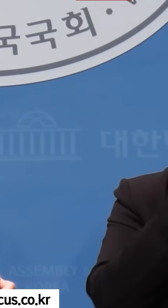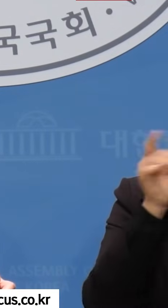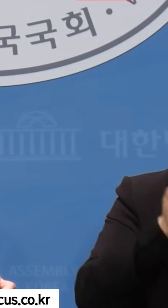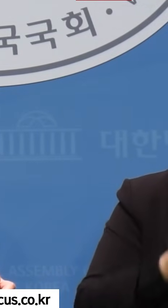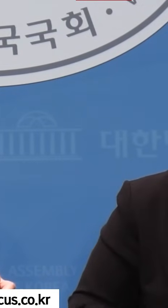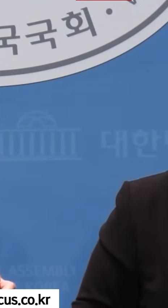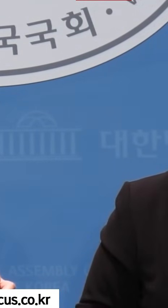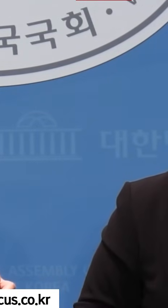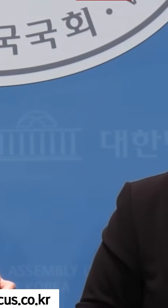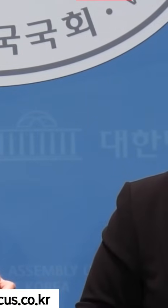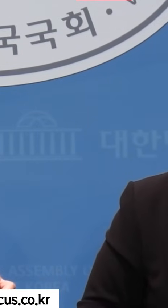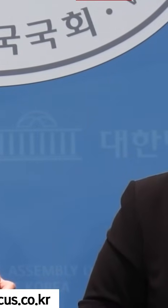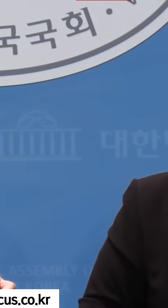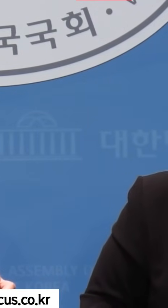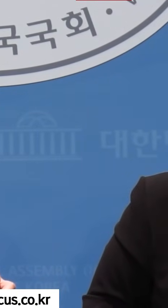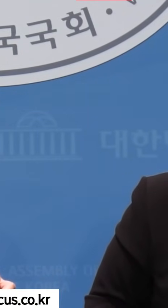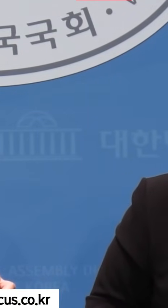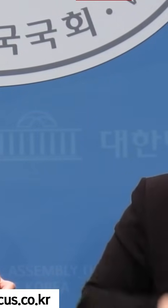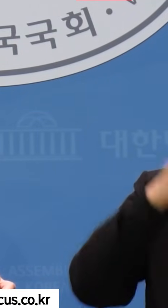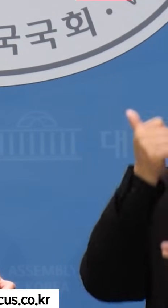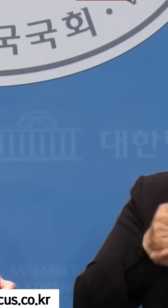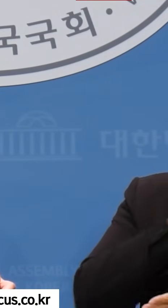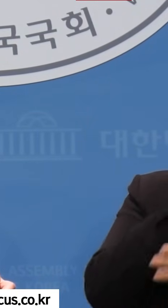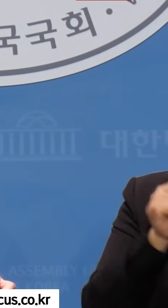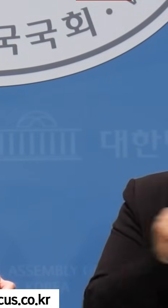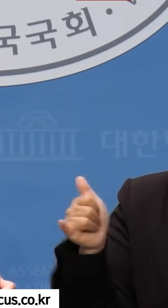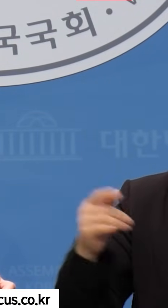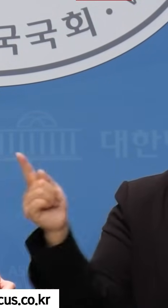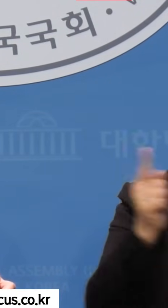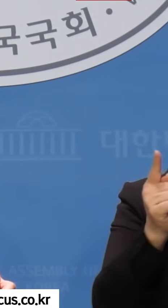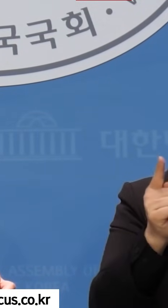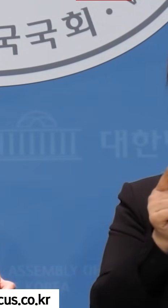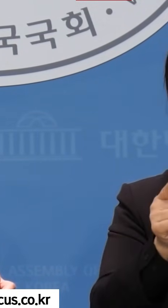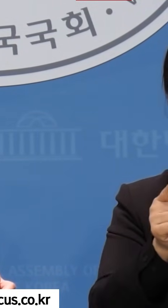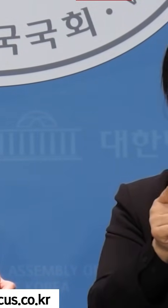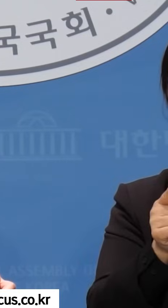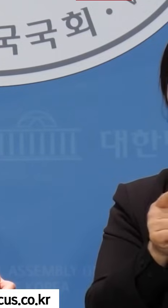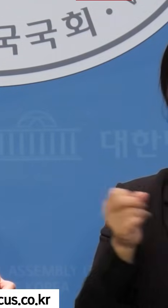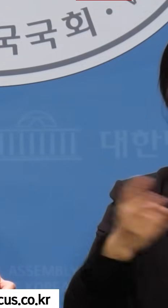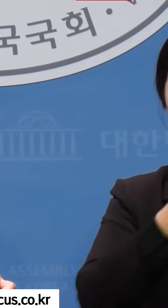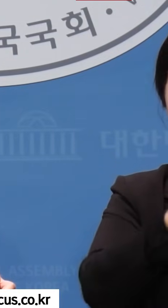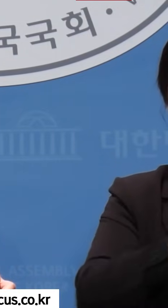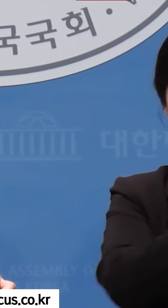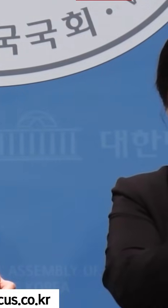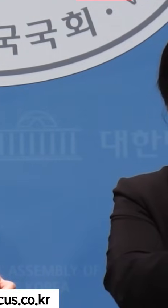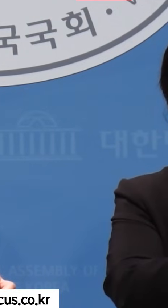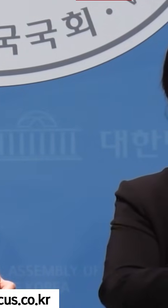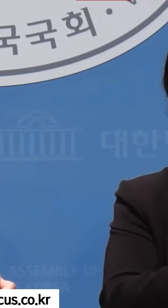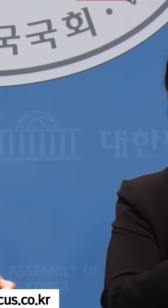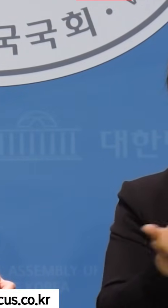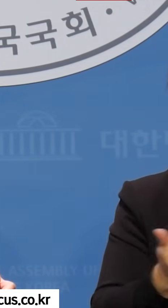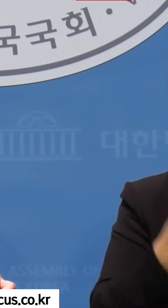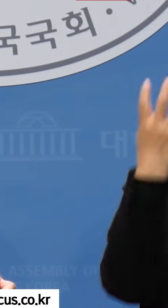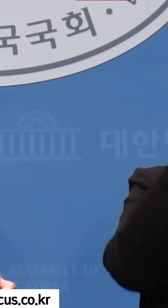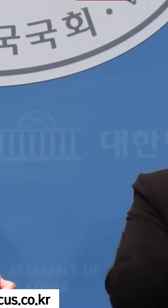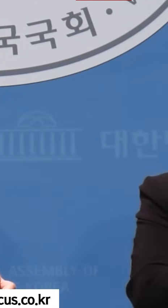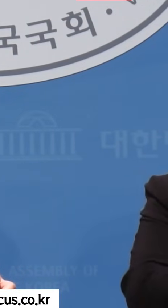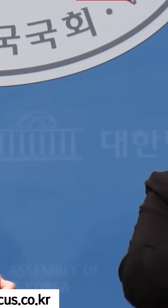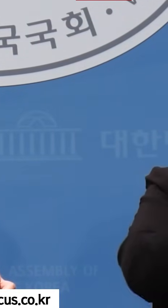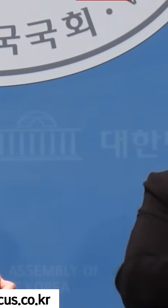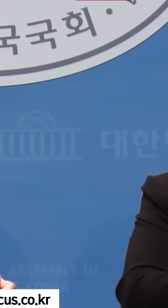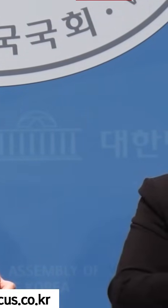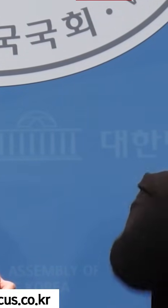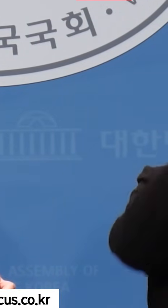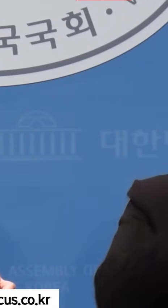피의자와 검찰이 만나는 모습으로 보여졌습니다. 근데 또 본인이 수사하고 본인이 기소하고 했던